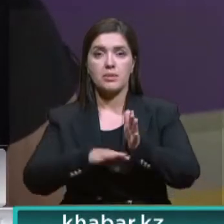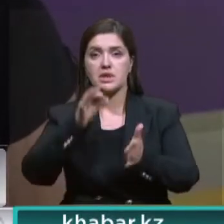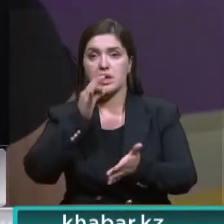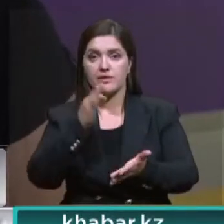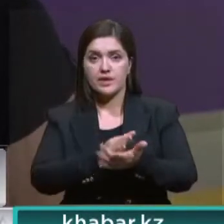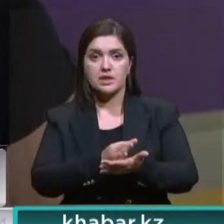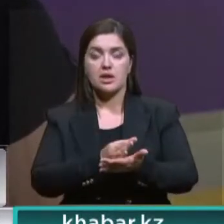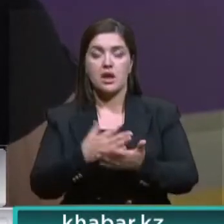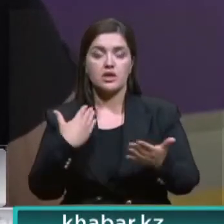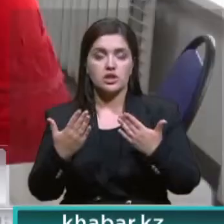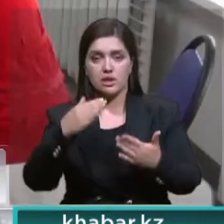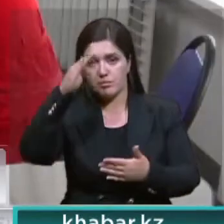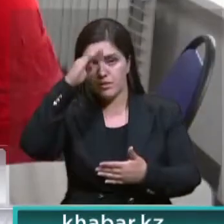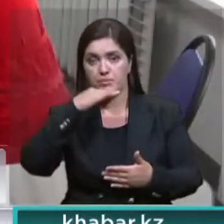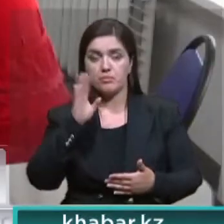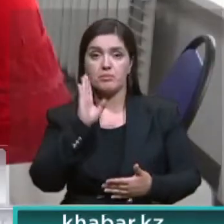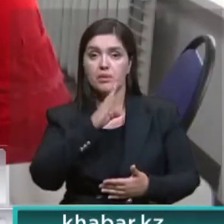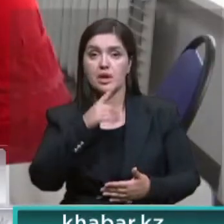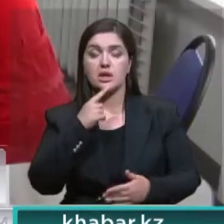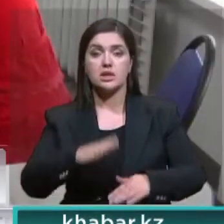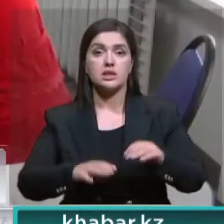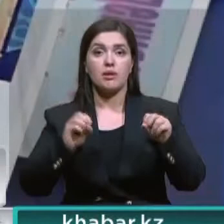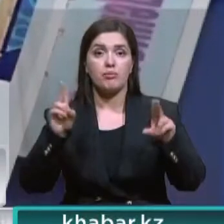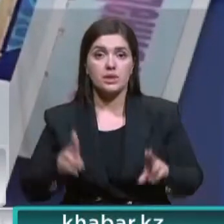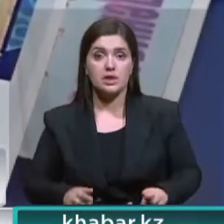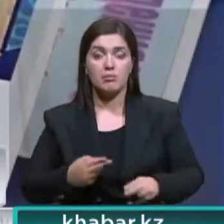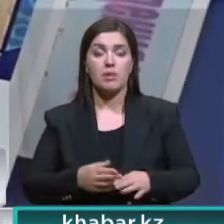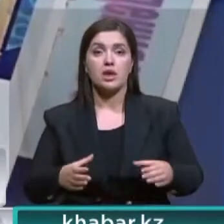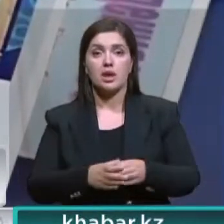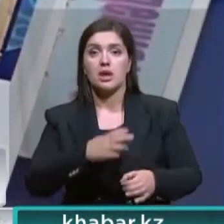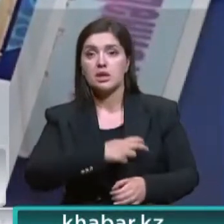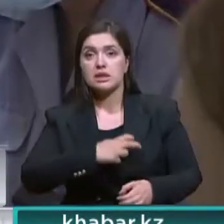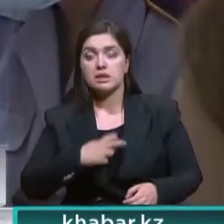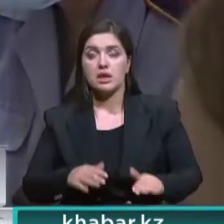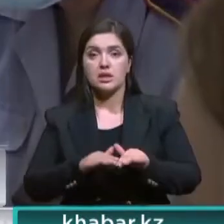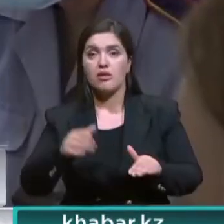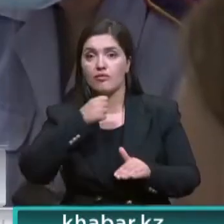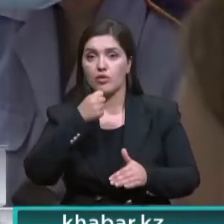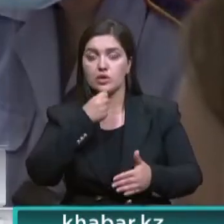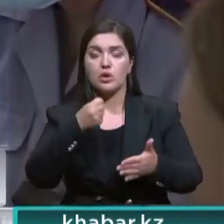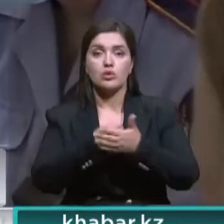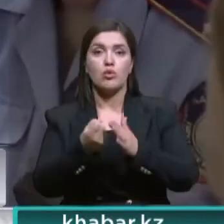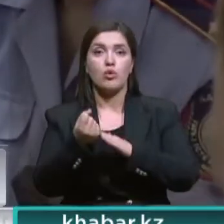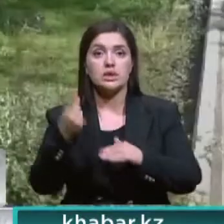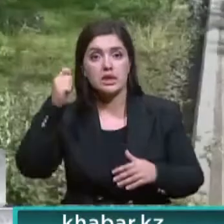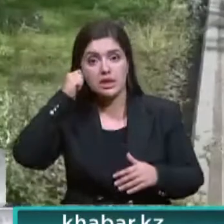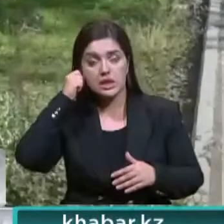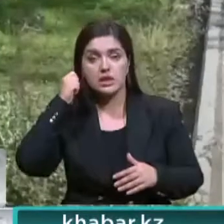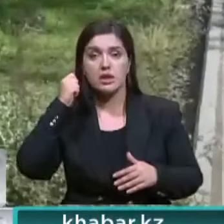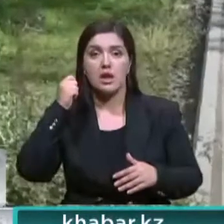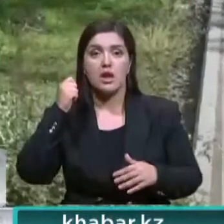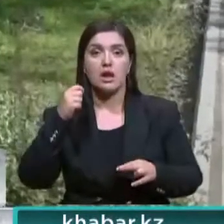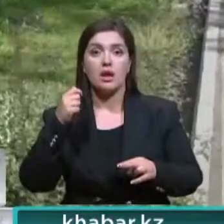сожалению, отношение родителей. Как говорят специалисты, в категории риска находятся дети в возрасте до 11 лет. Особенно уязвимы в